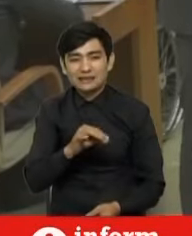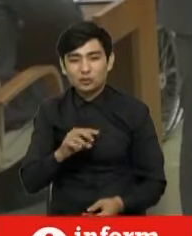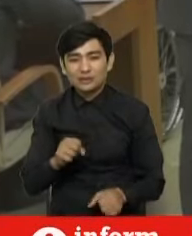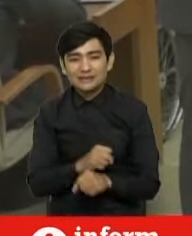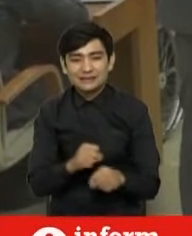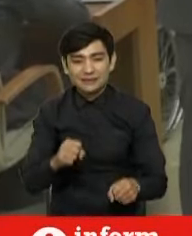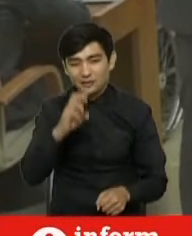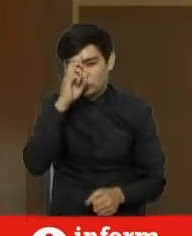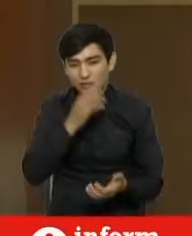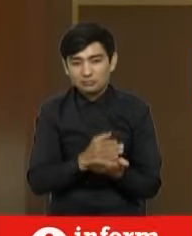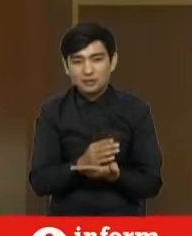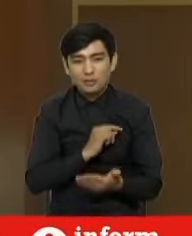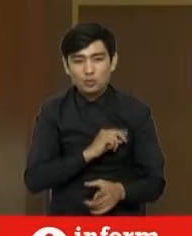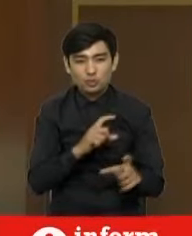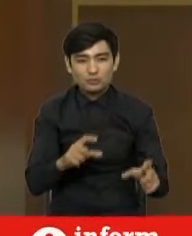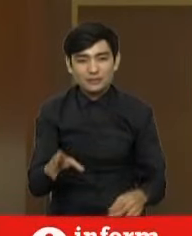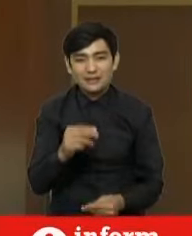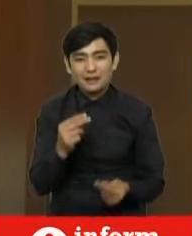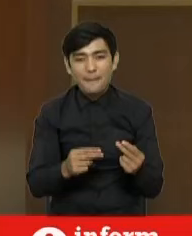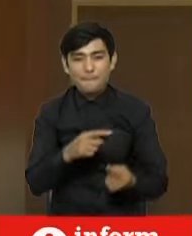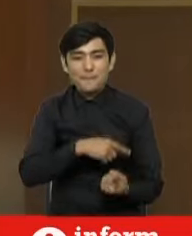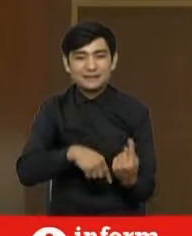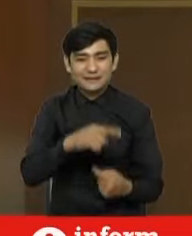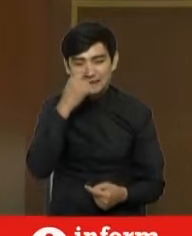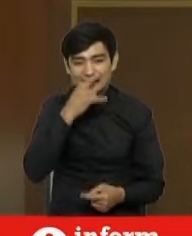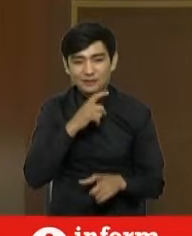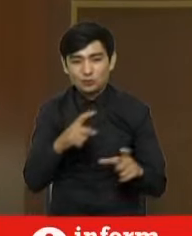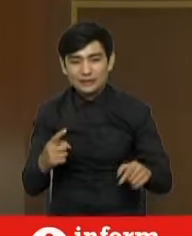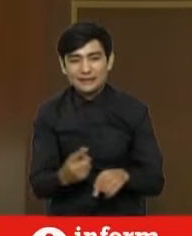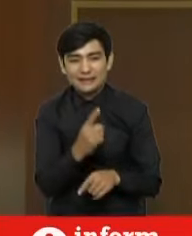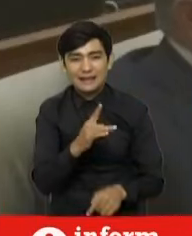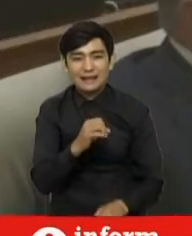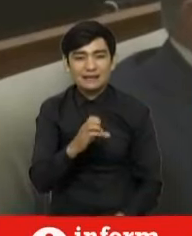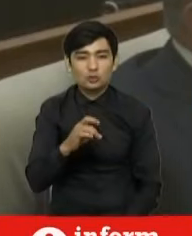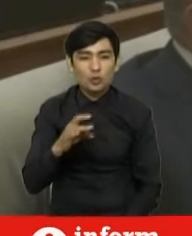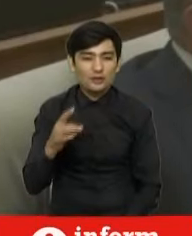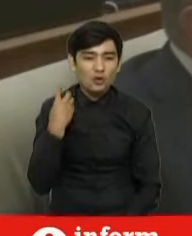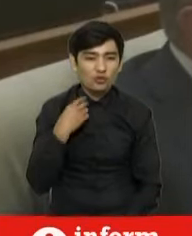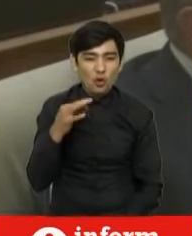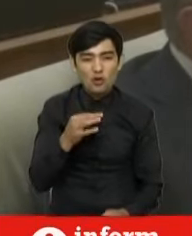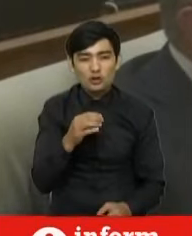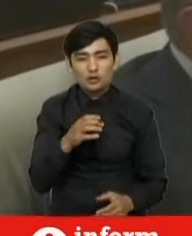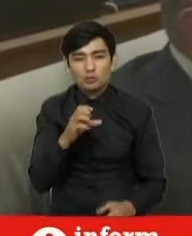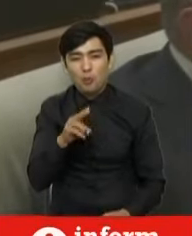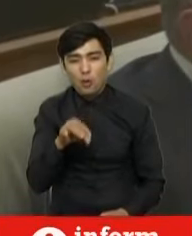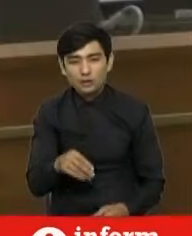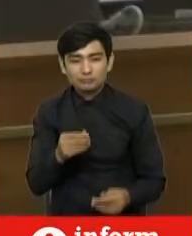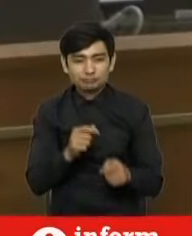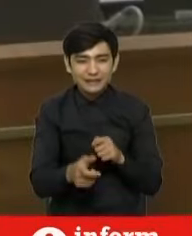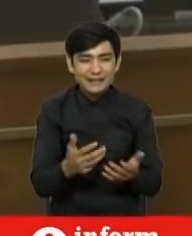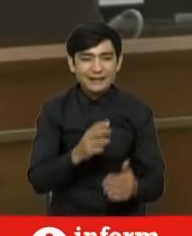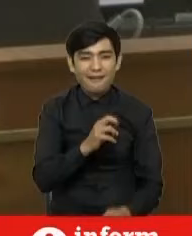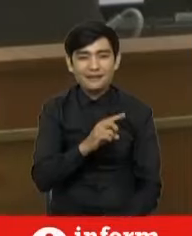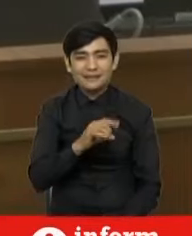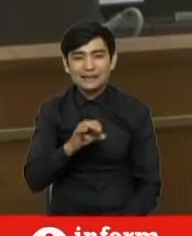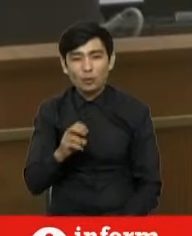Поправки закона об игорном бизнесе запретят казахстанцам, вошедшим в единый реестр должников, делать ставки на спорт и проводить время в казино. По